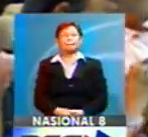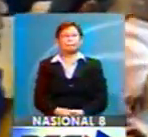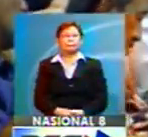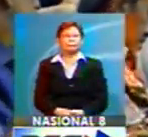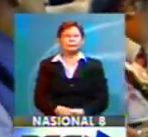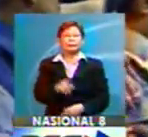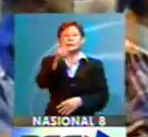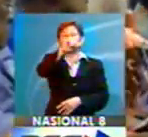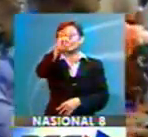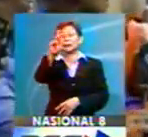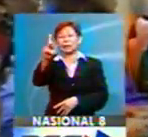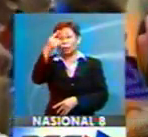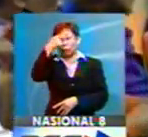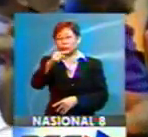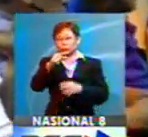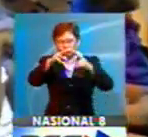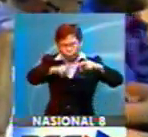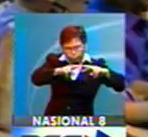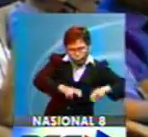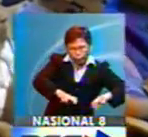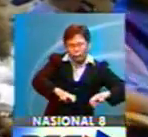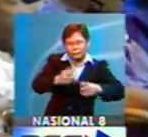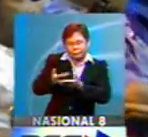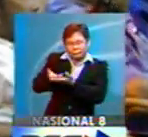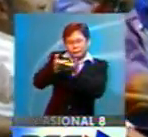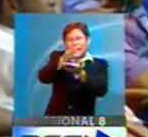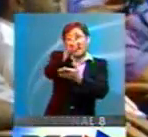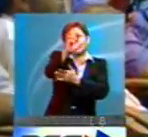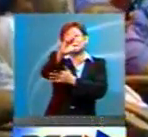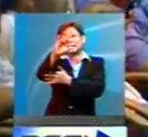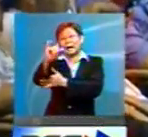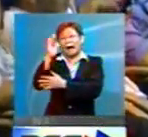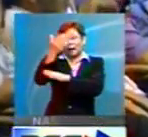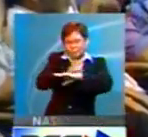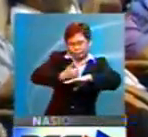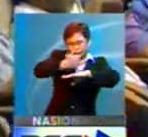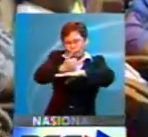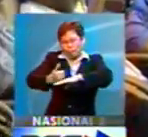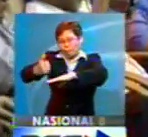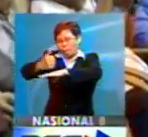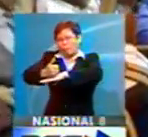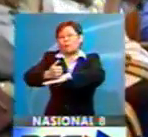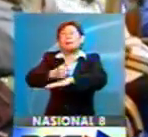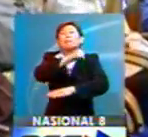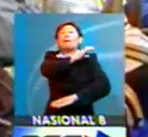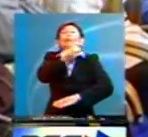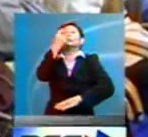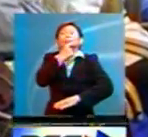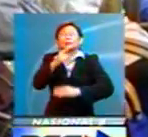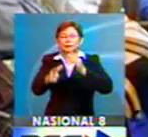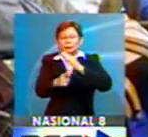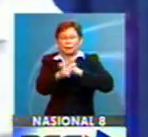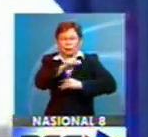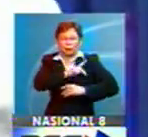Susulan itu, sebuah jawatan kuasa untuk memperhalusi setiap cadangan RCI akan diwujudkan yang akan dipengerusikan Timbalan Ketua